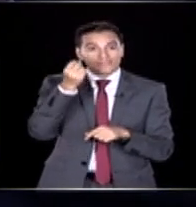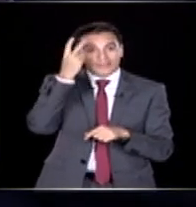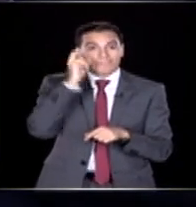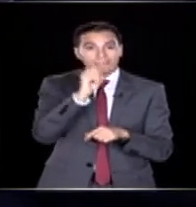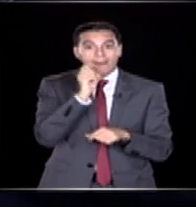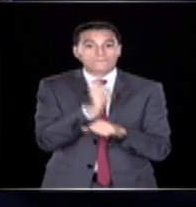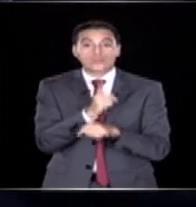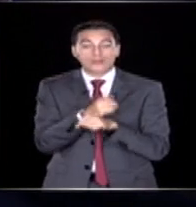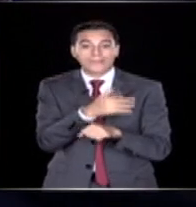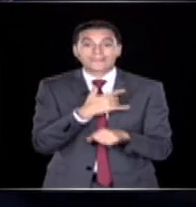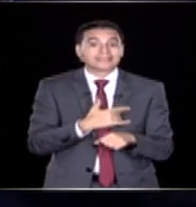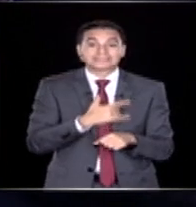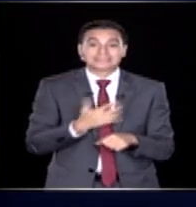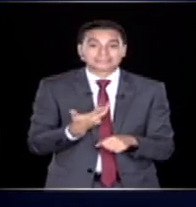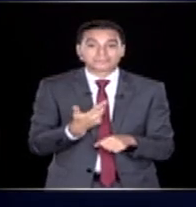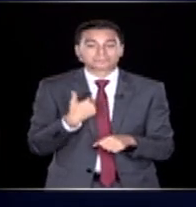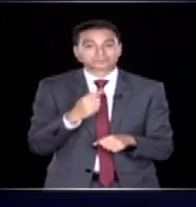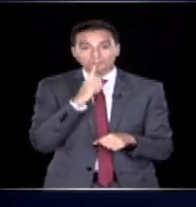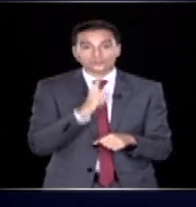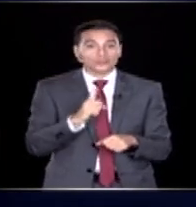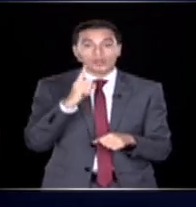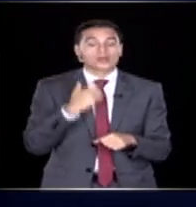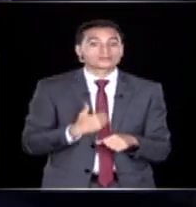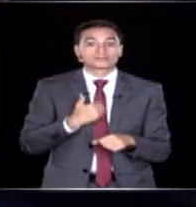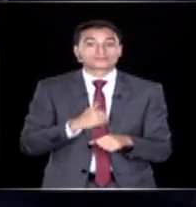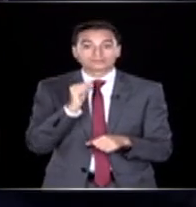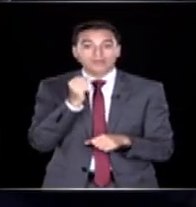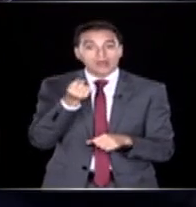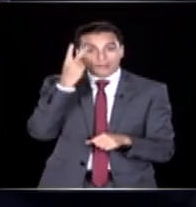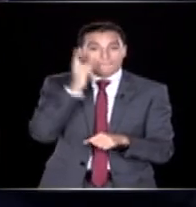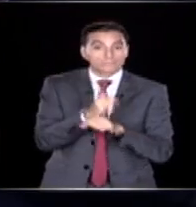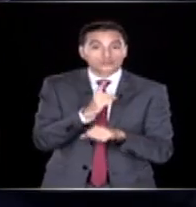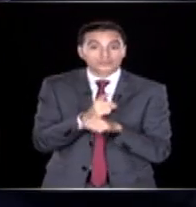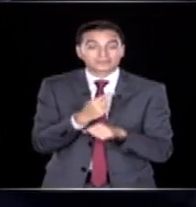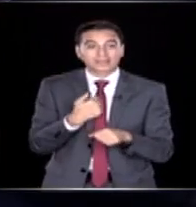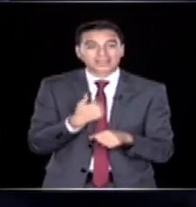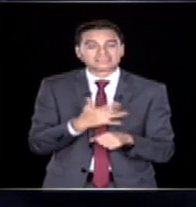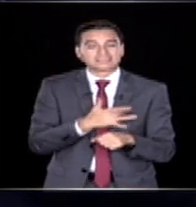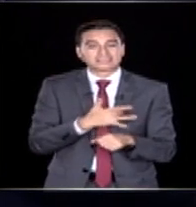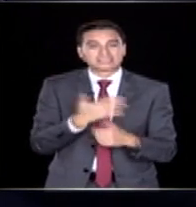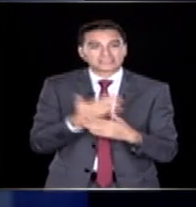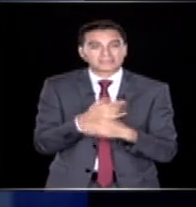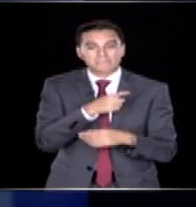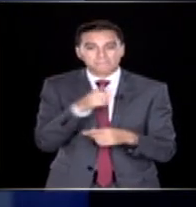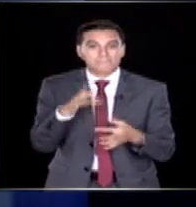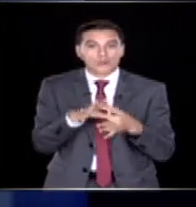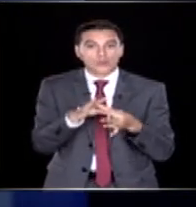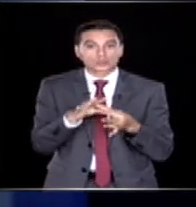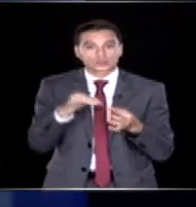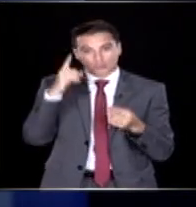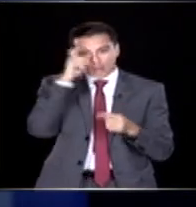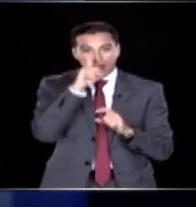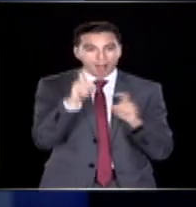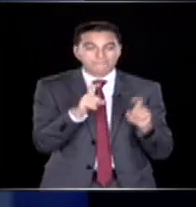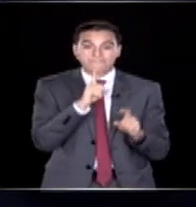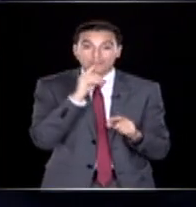يعني، لاني كنت يعني حد كبير بالظبط مشفقة عليهم من التعب، لان البرنامج على قد ما هو ممتع